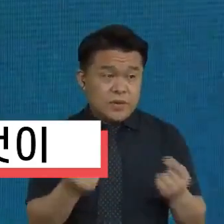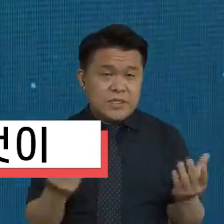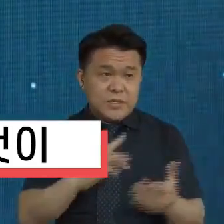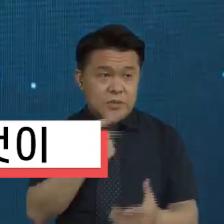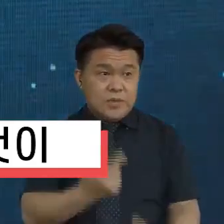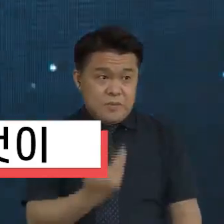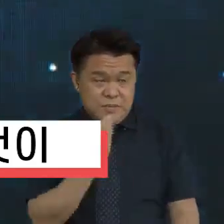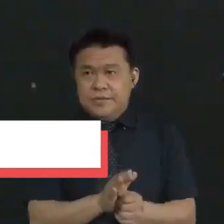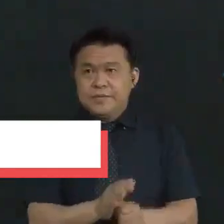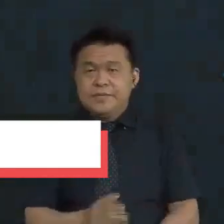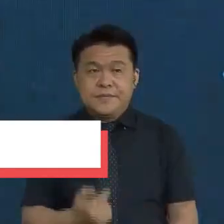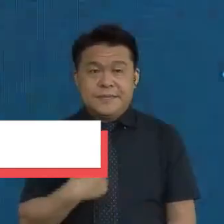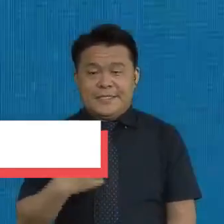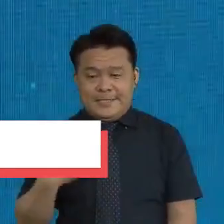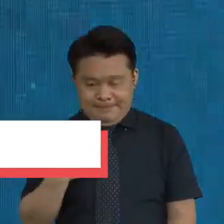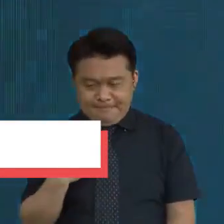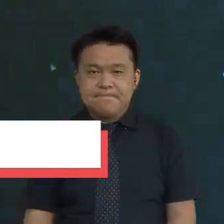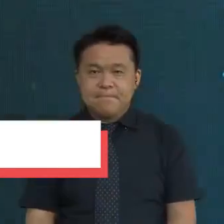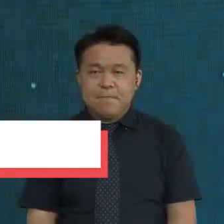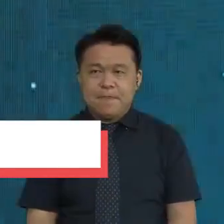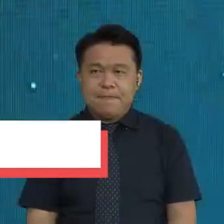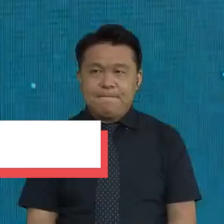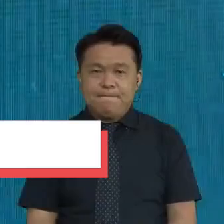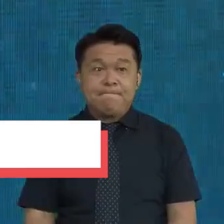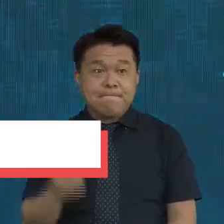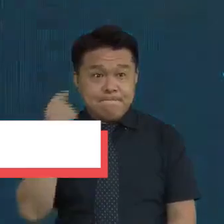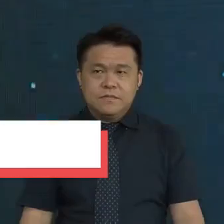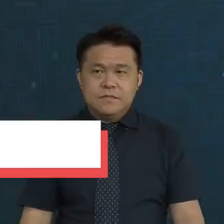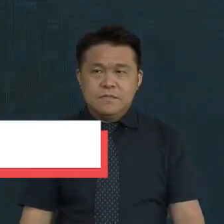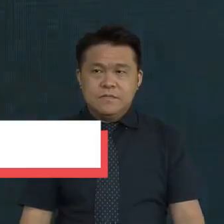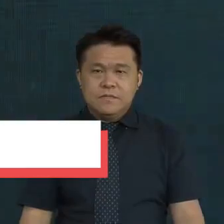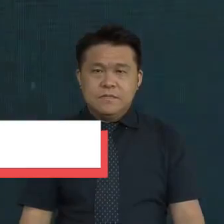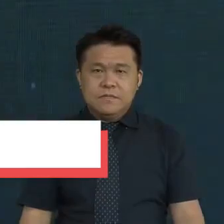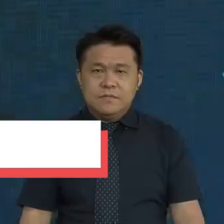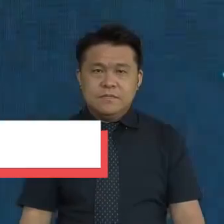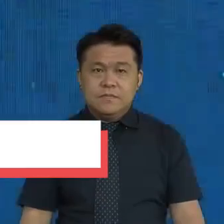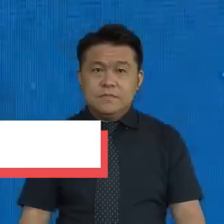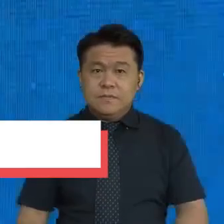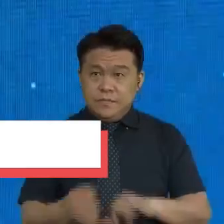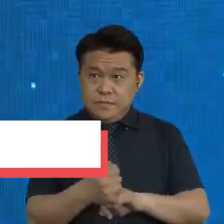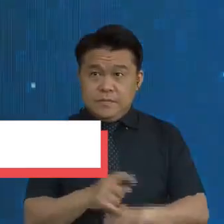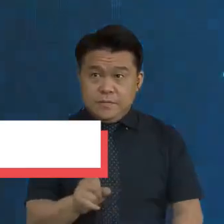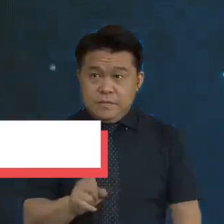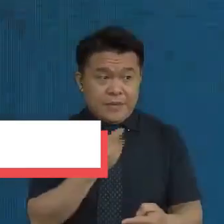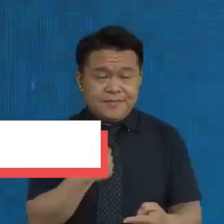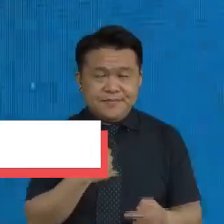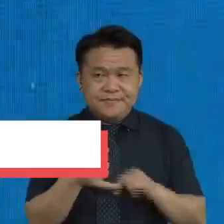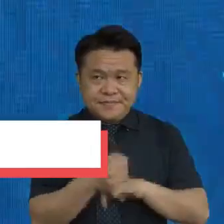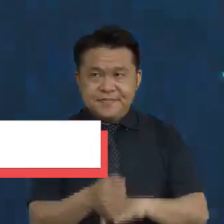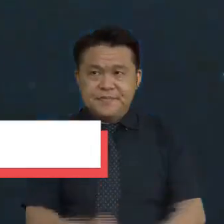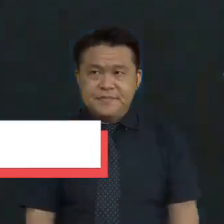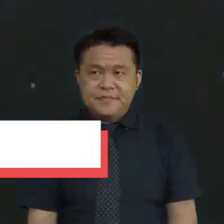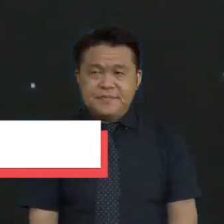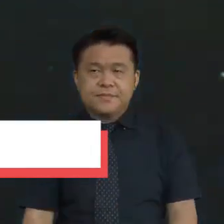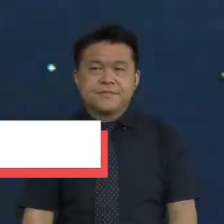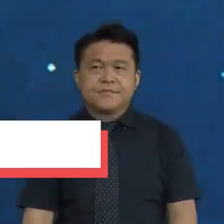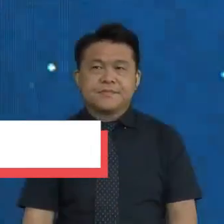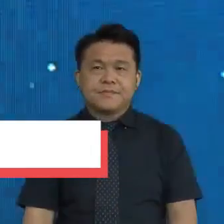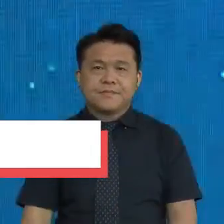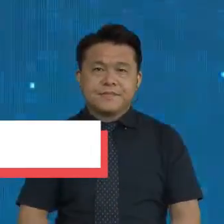수 있도록 해드리는 게 저의 책무구나 그런 생각을 했습니다. 이제 그 약속은 지켜질 거고요. 그때